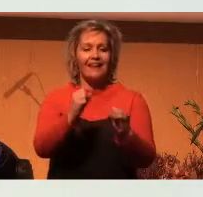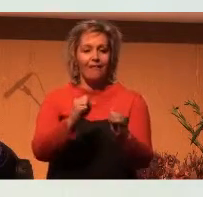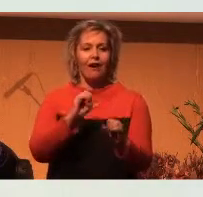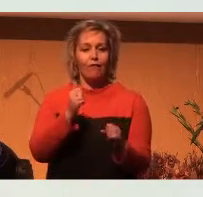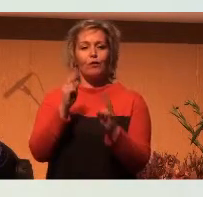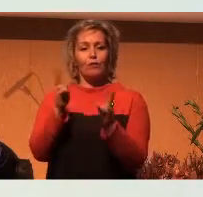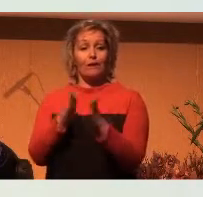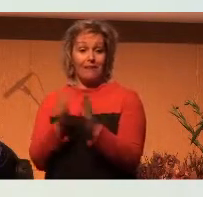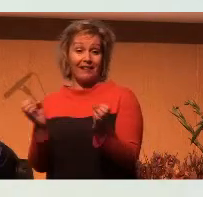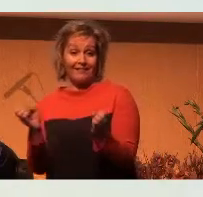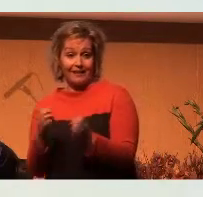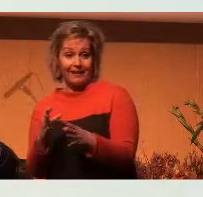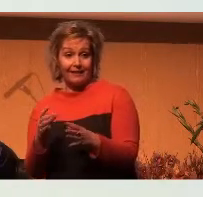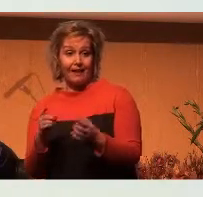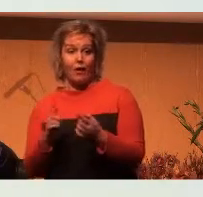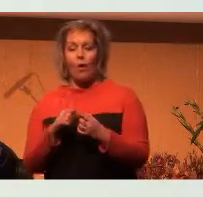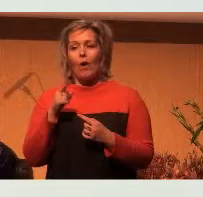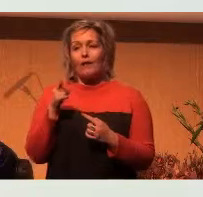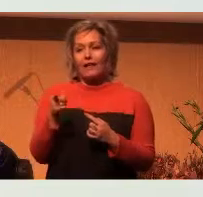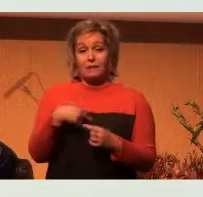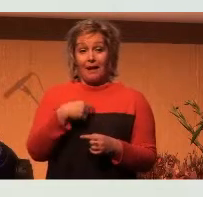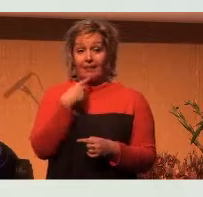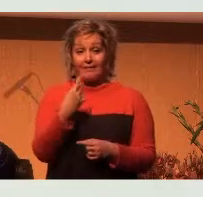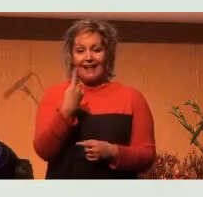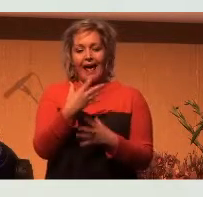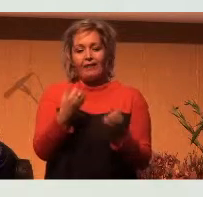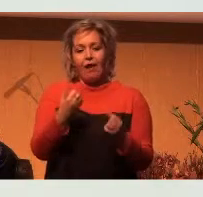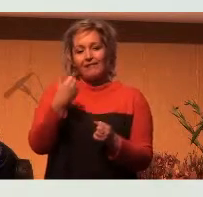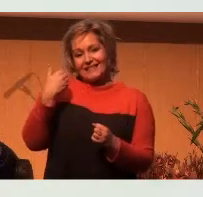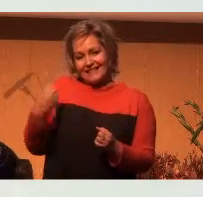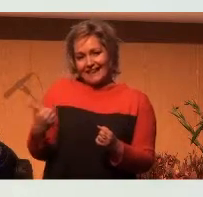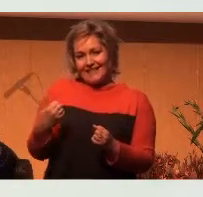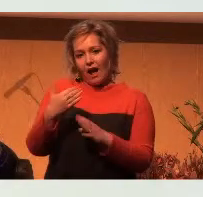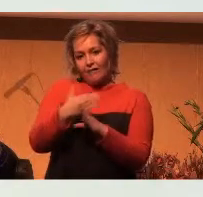for brukermedvirkning, og det som jeg nevnte, en av seks